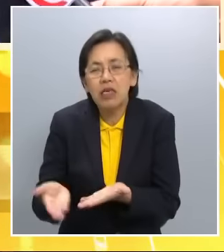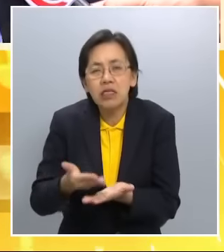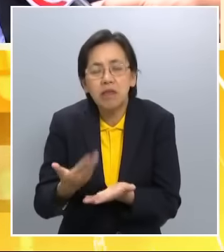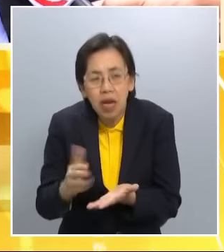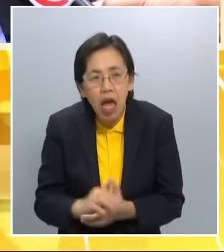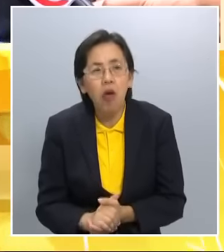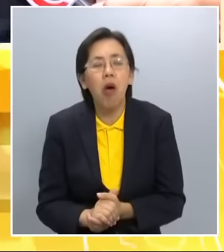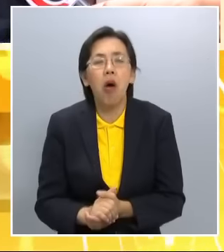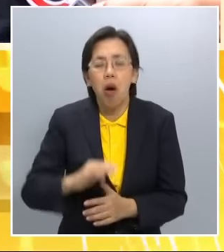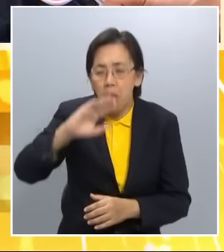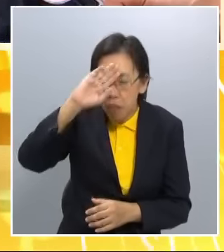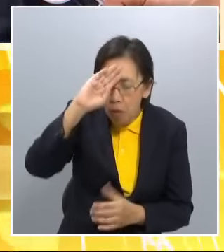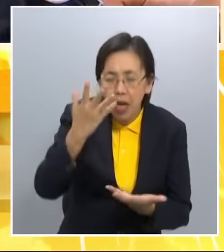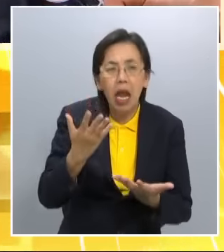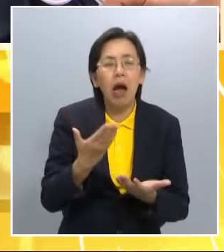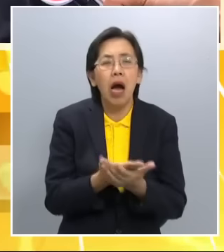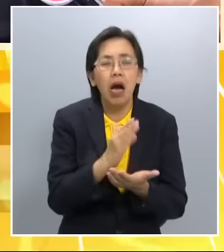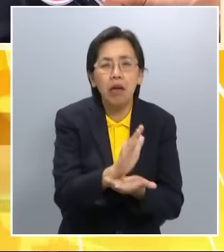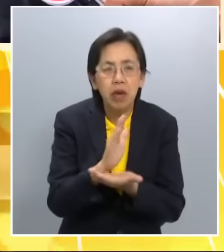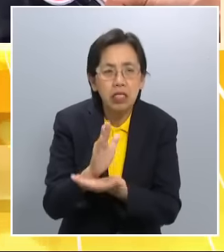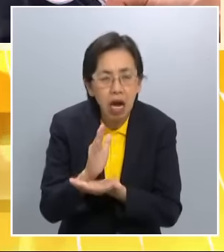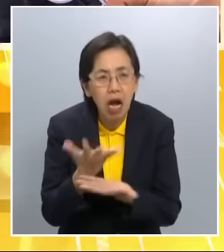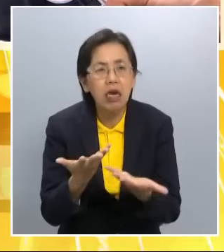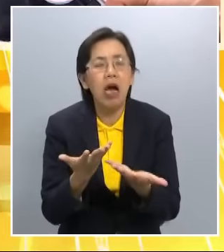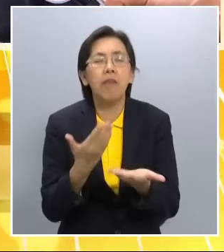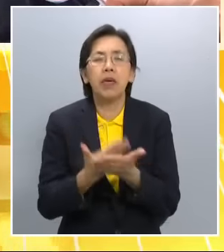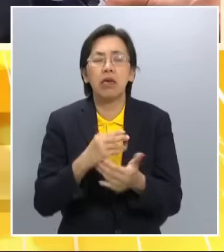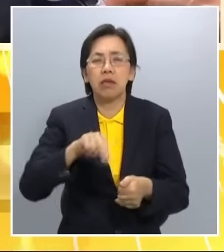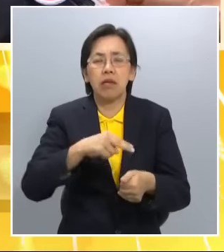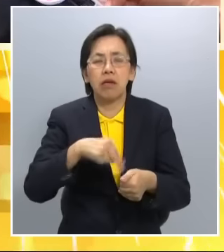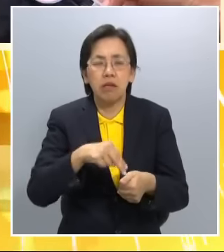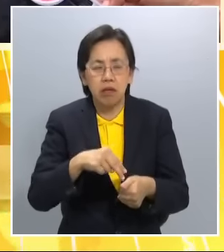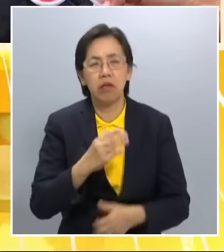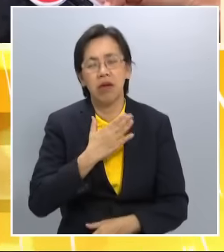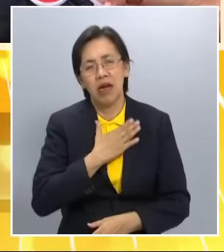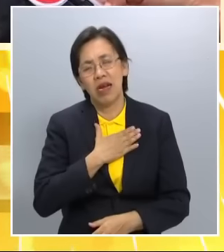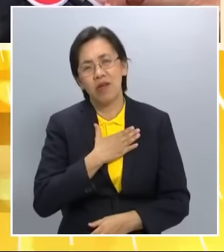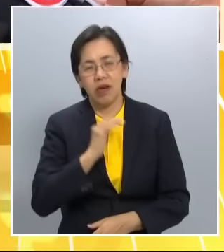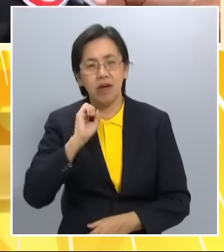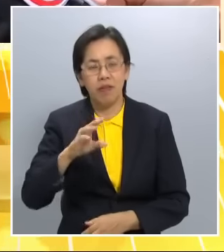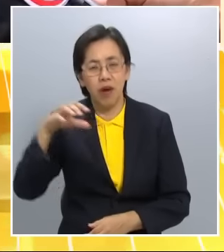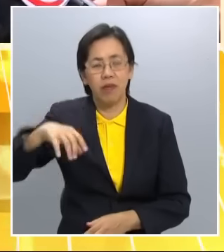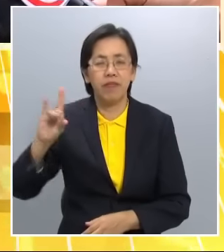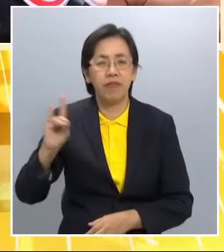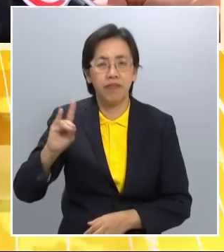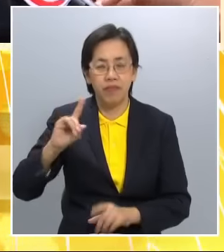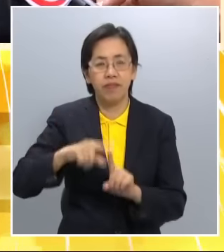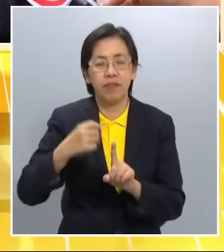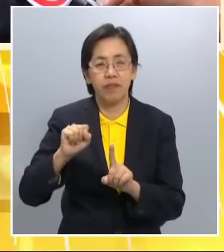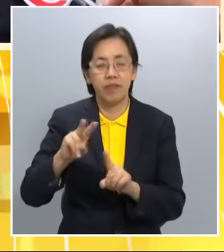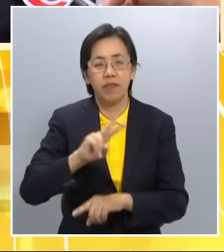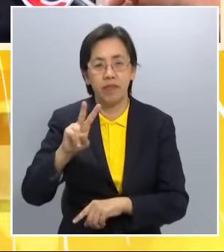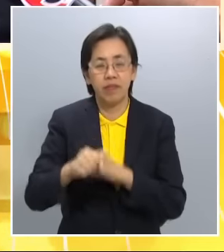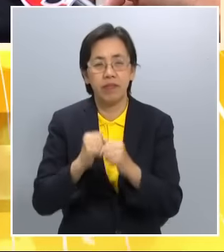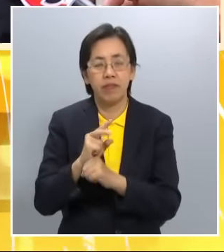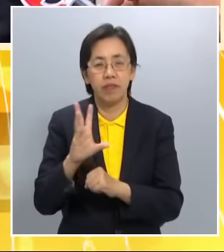อยให้ป่วยมาระดมทุนมาระดมทุนในการค่ารักษาจนเรามีแจ้งทางปศุสัตว์ไปเมื่อวันที่2ธันวาคม